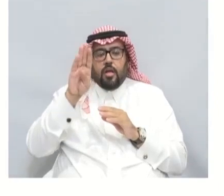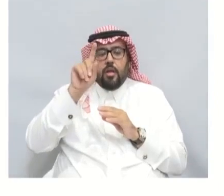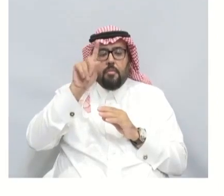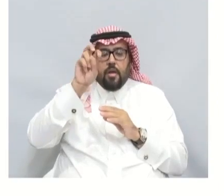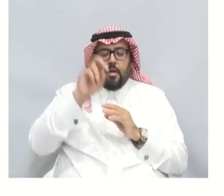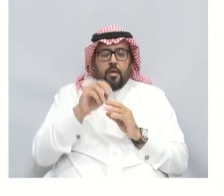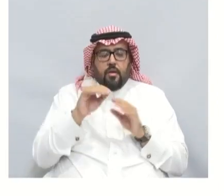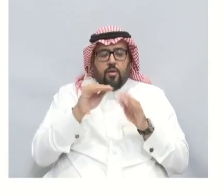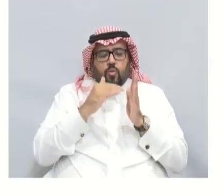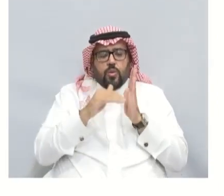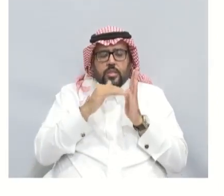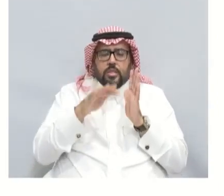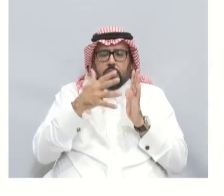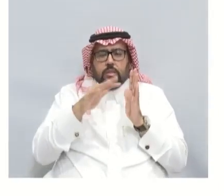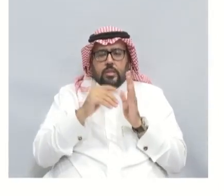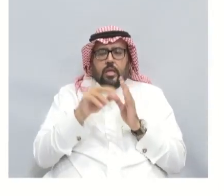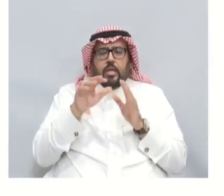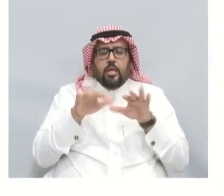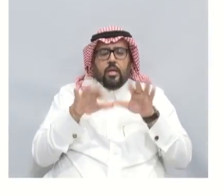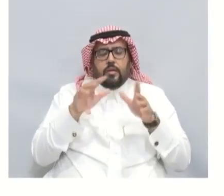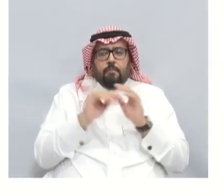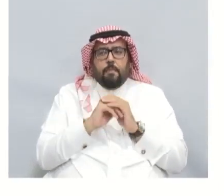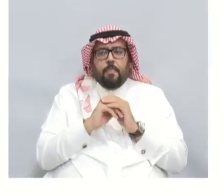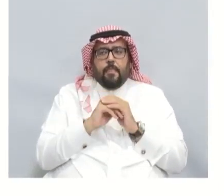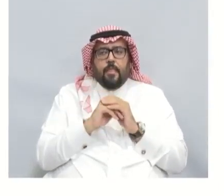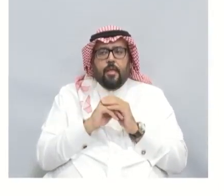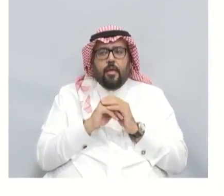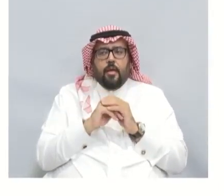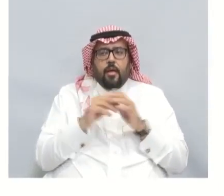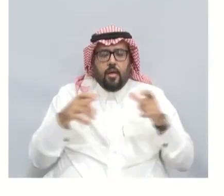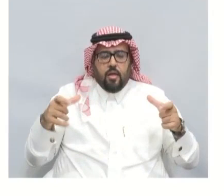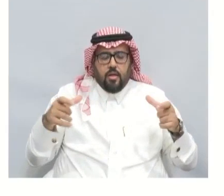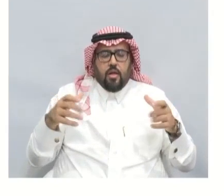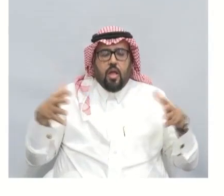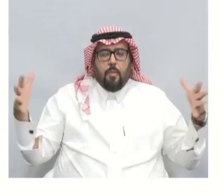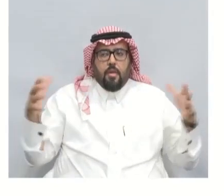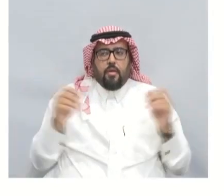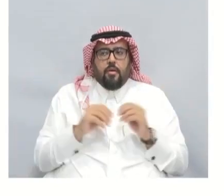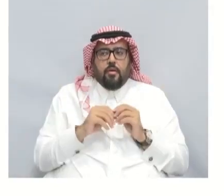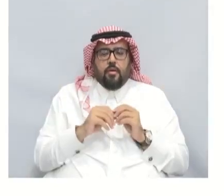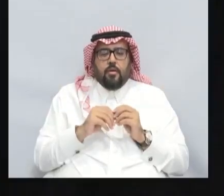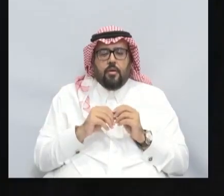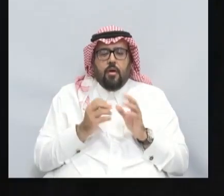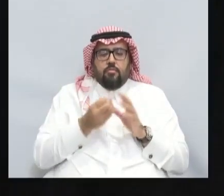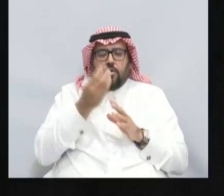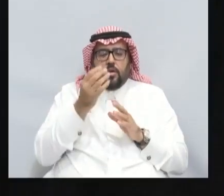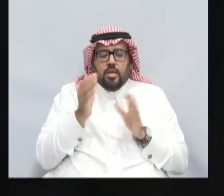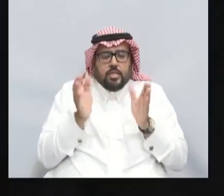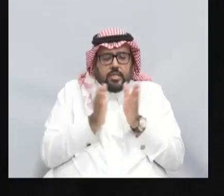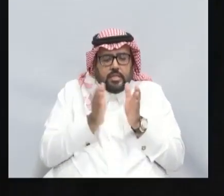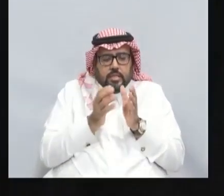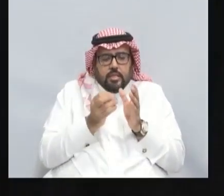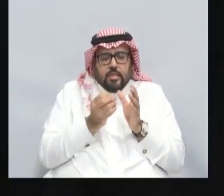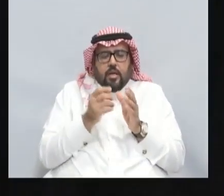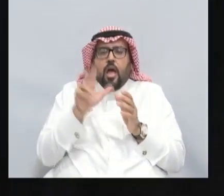متوسط الحجم. إذا نيجي الآن عندنا بركان الدرعي كبير الحجم، بركان حجمه صغير